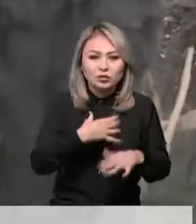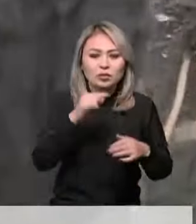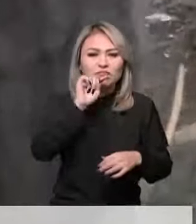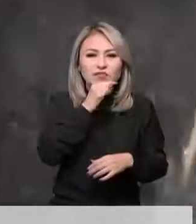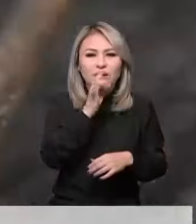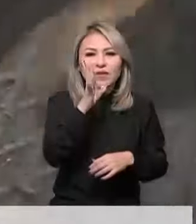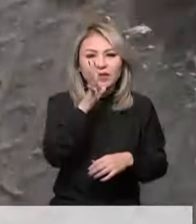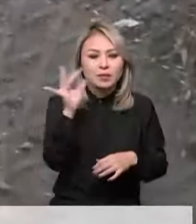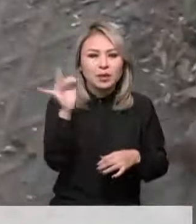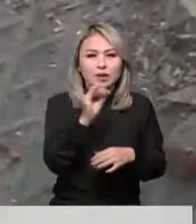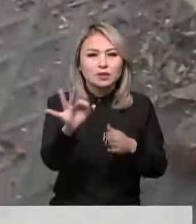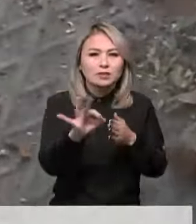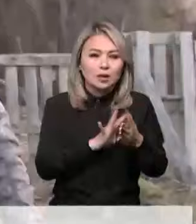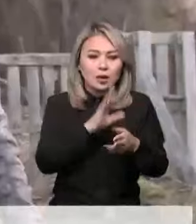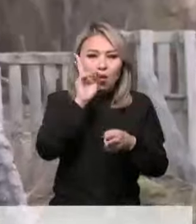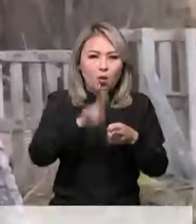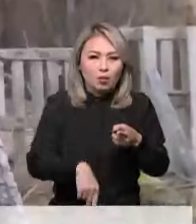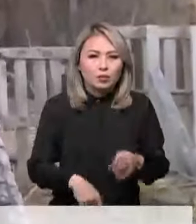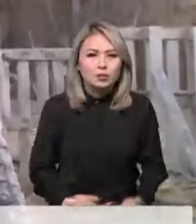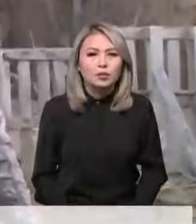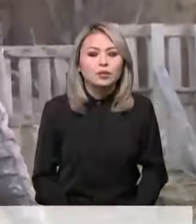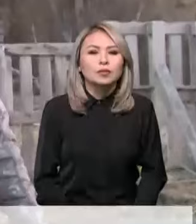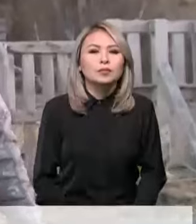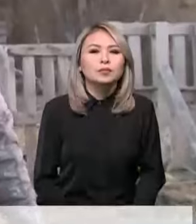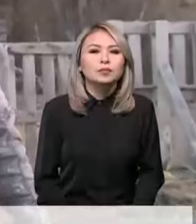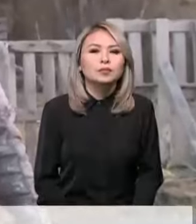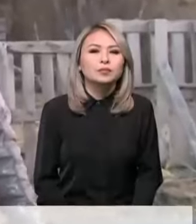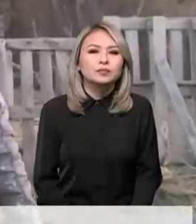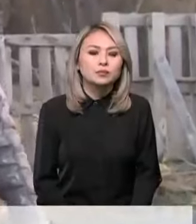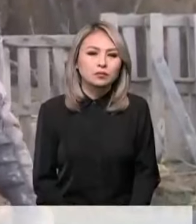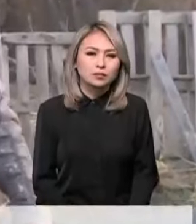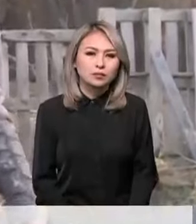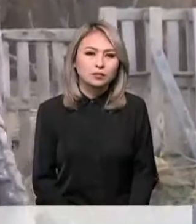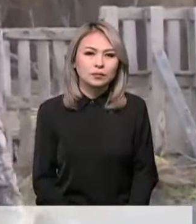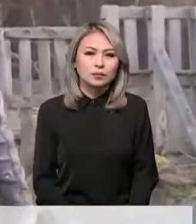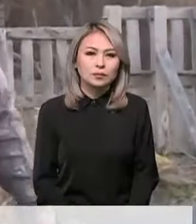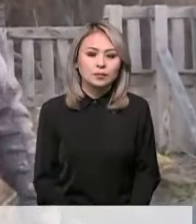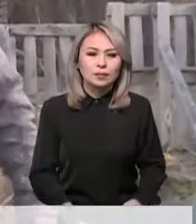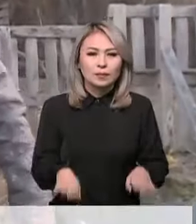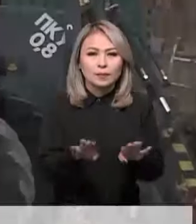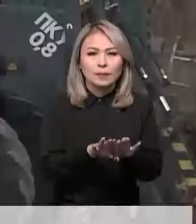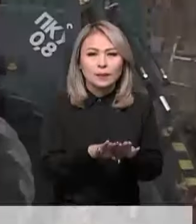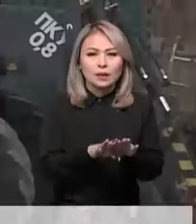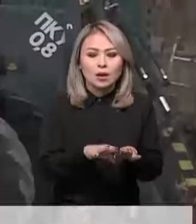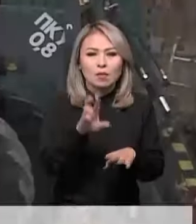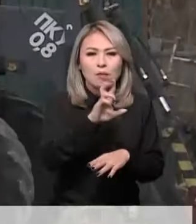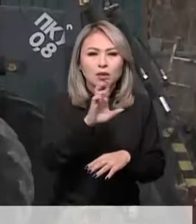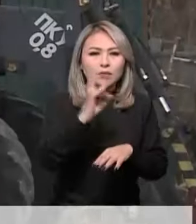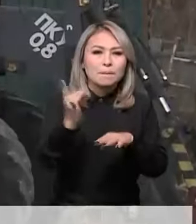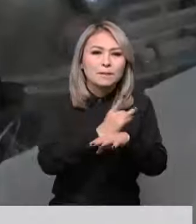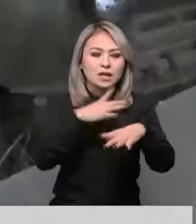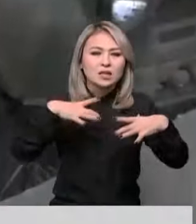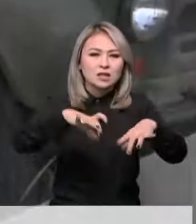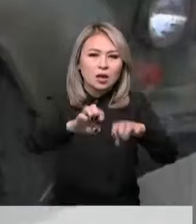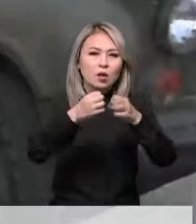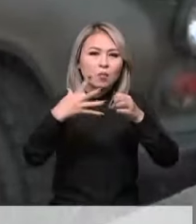үнемделіп, бір шаруа болсын тез бітеді. Ставишь сюда чурку, сразу колет на 4 части. Вот гидравлик. Борис алғашқы тракторды